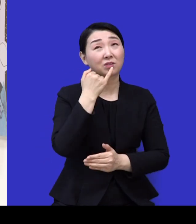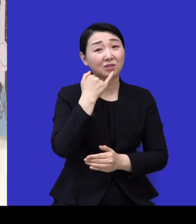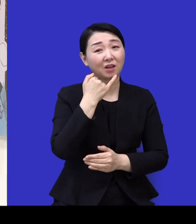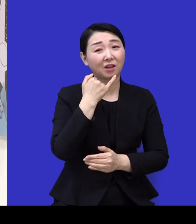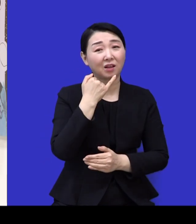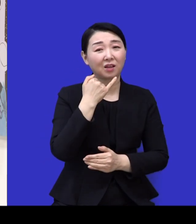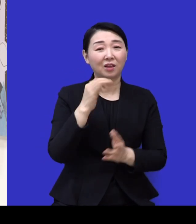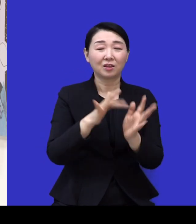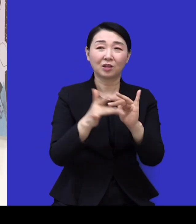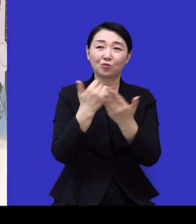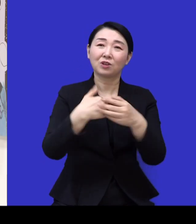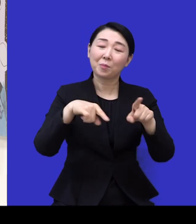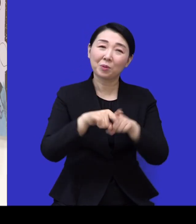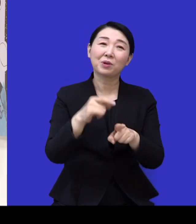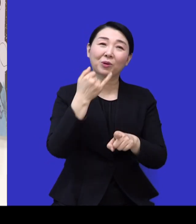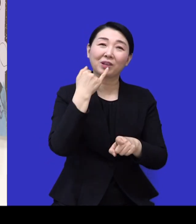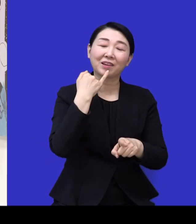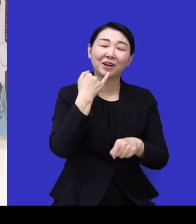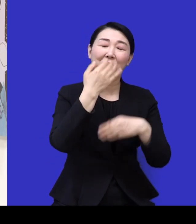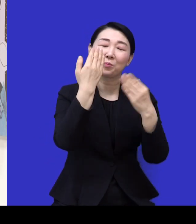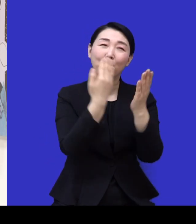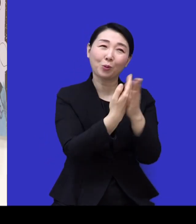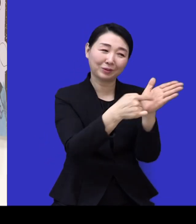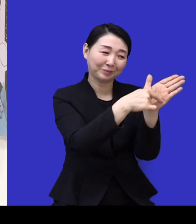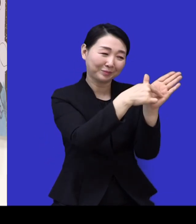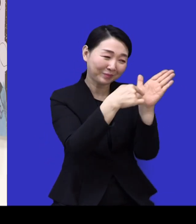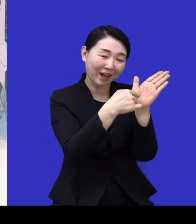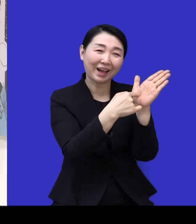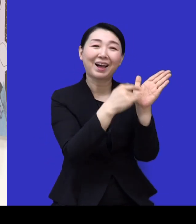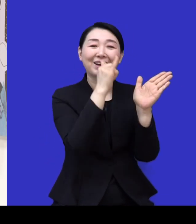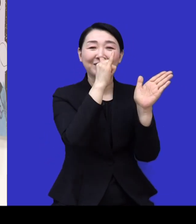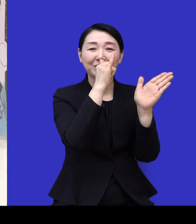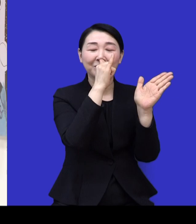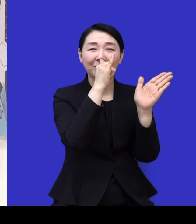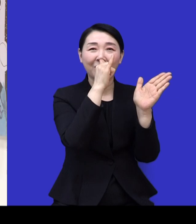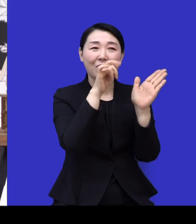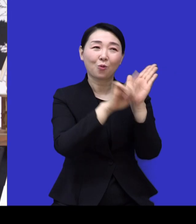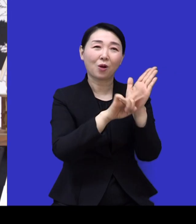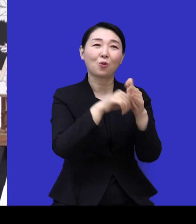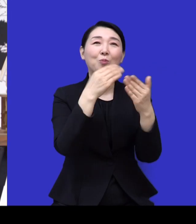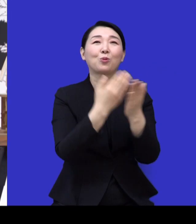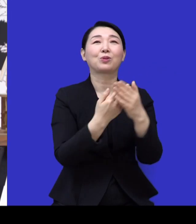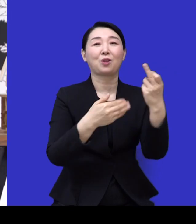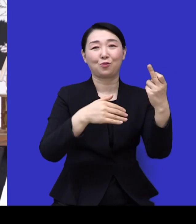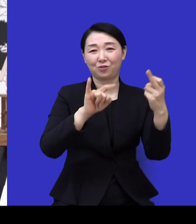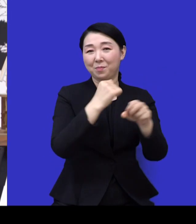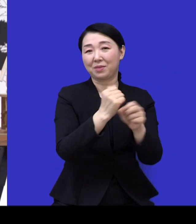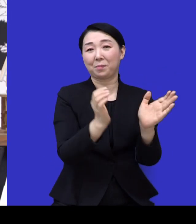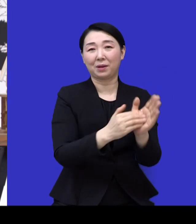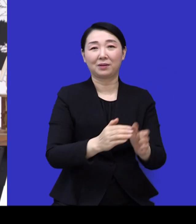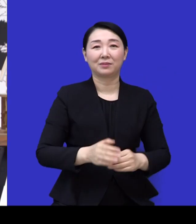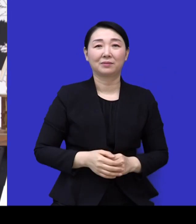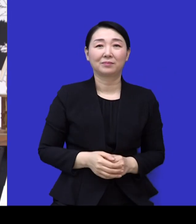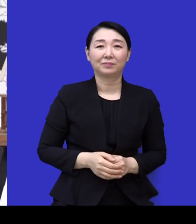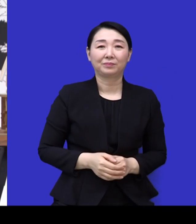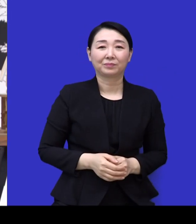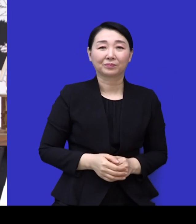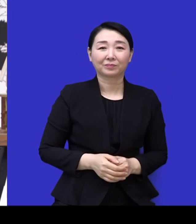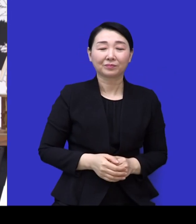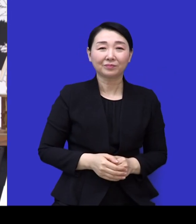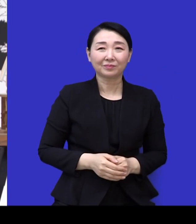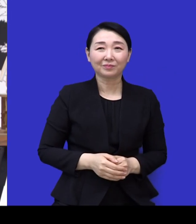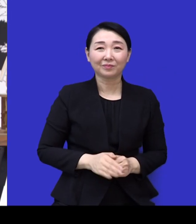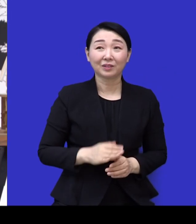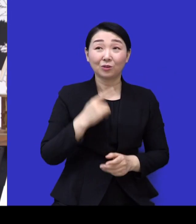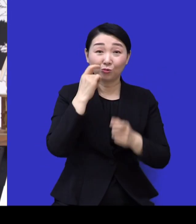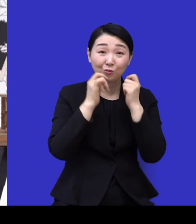Jesus에서 예수님과 함께라면 괜찮다 이런 캠페인을 만들어서 12편의 광고를 만들어 드립니다. 그래서 정말 울면 안